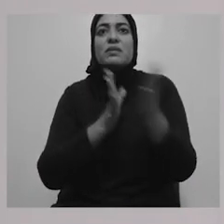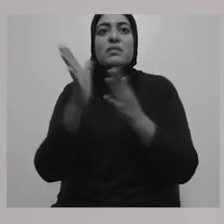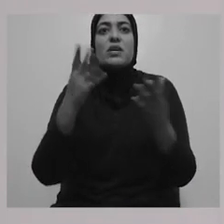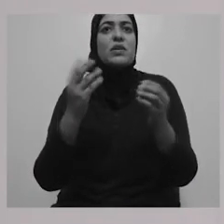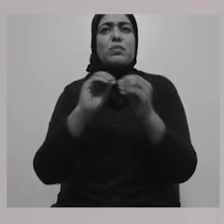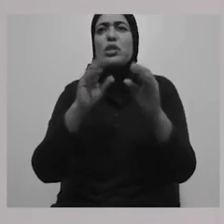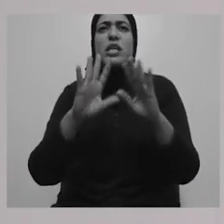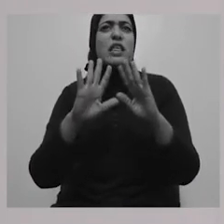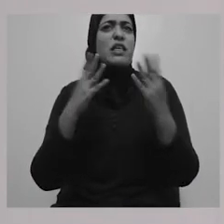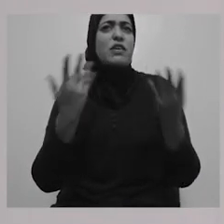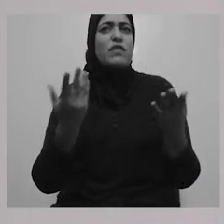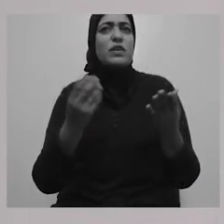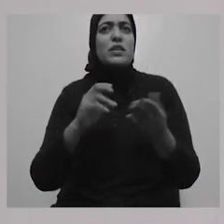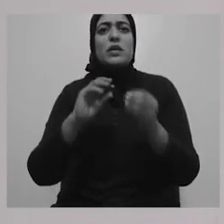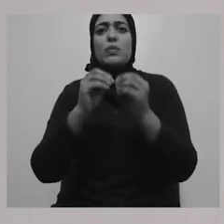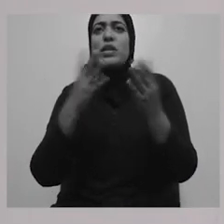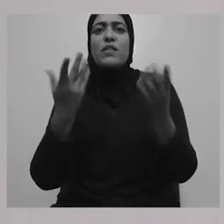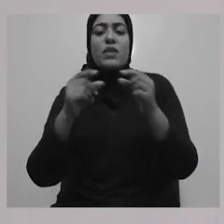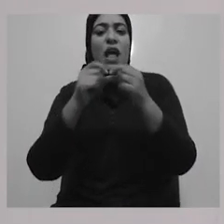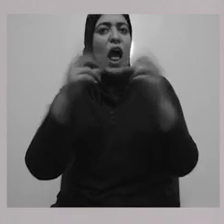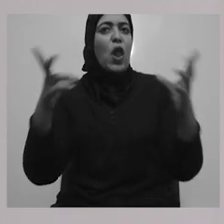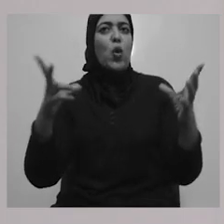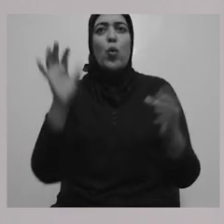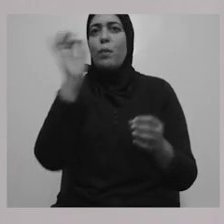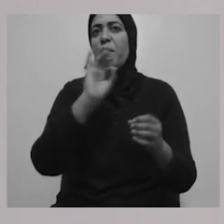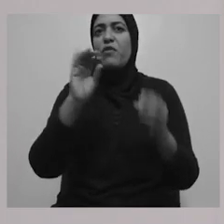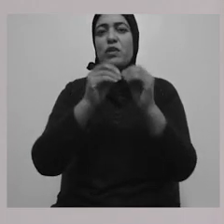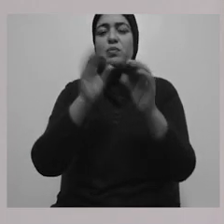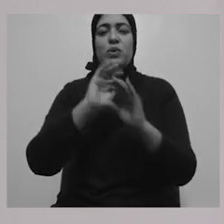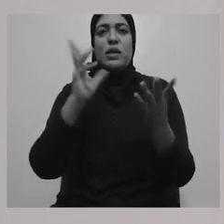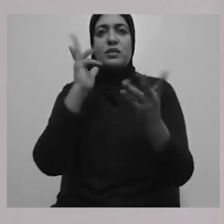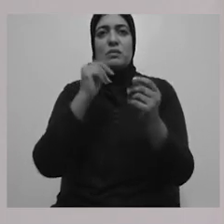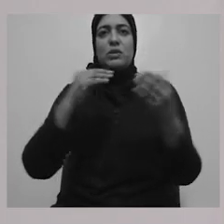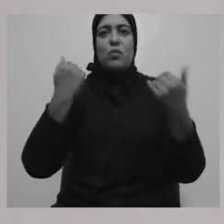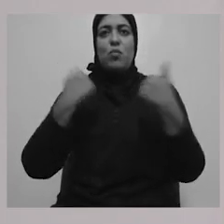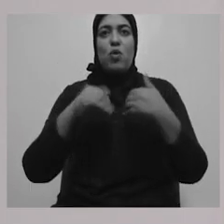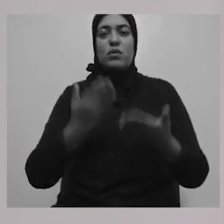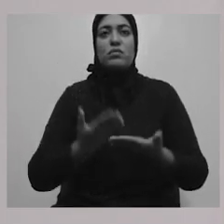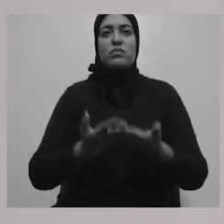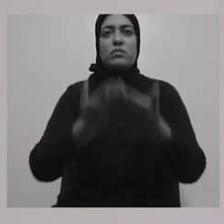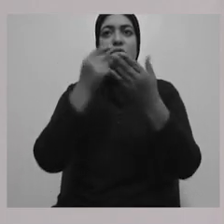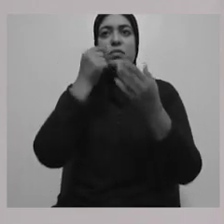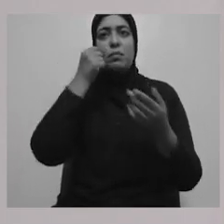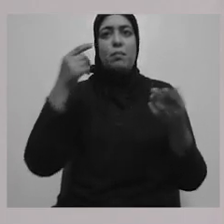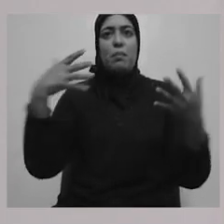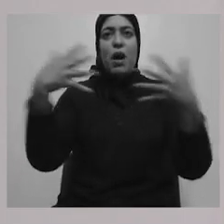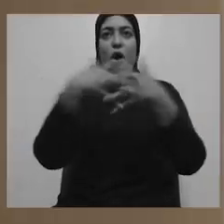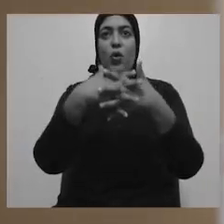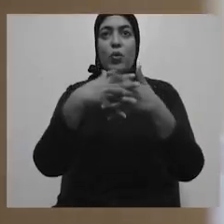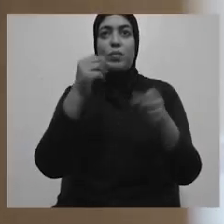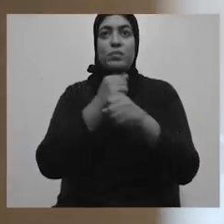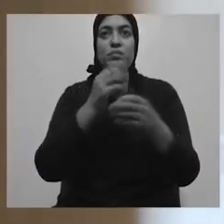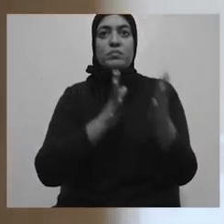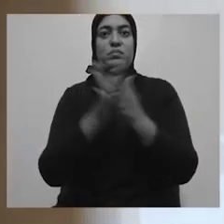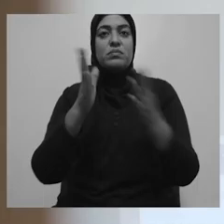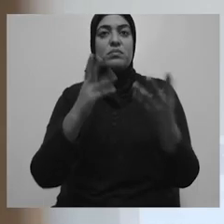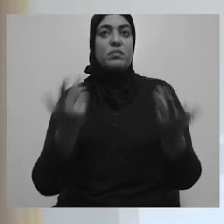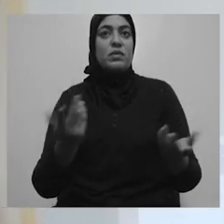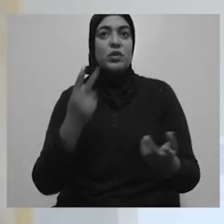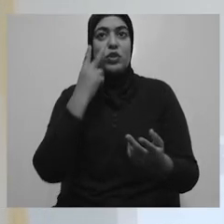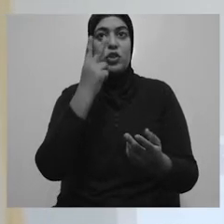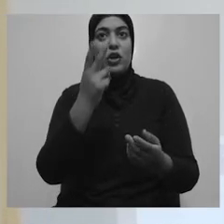il connaît très bien les rouages de prise de décision les différents textes de lois qui régissent